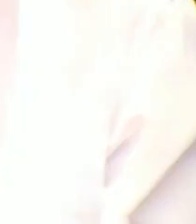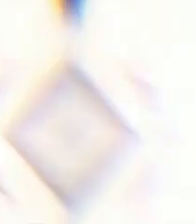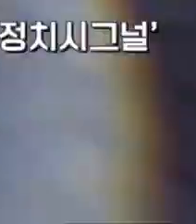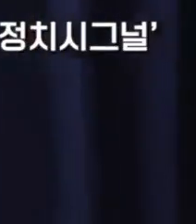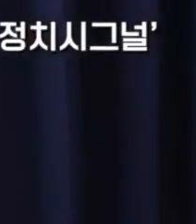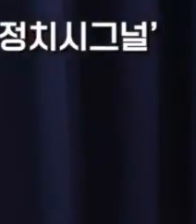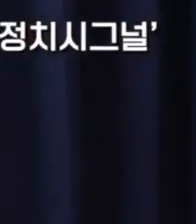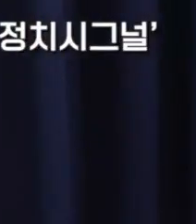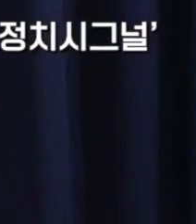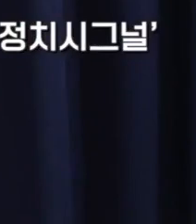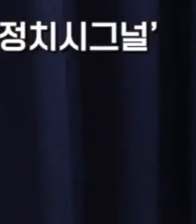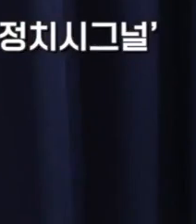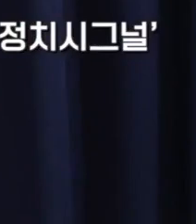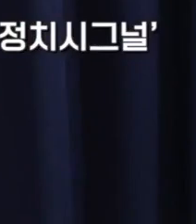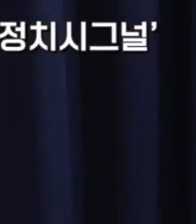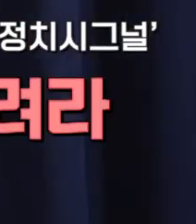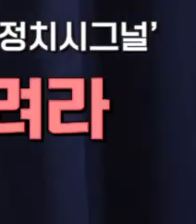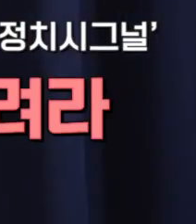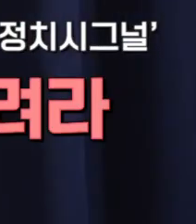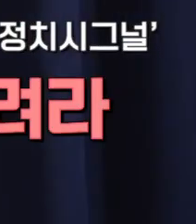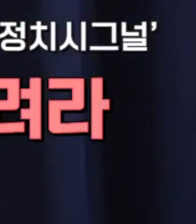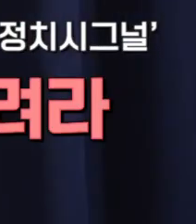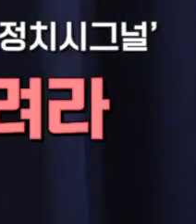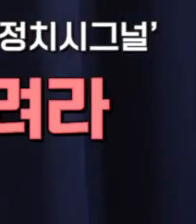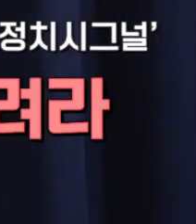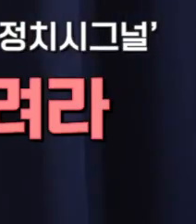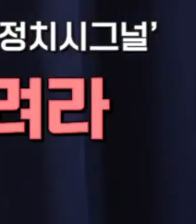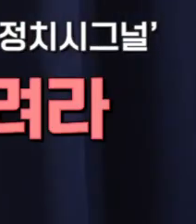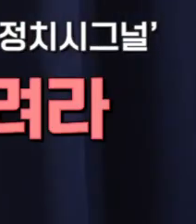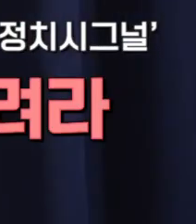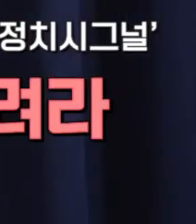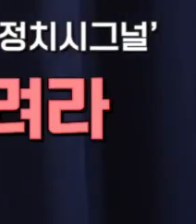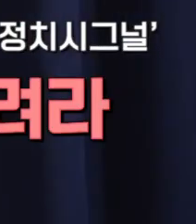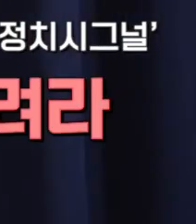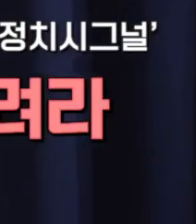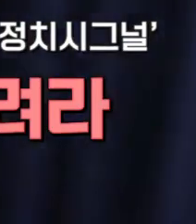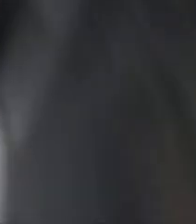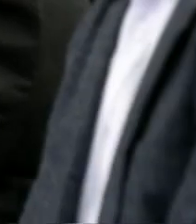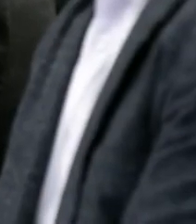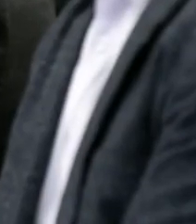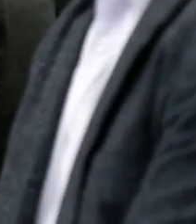이어가겠습니다네 별로 할 말이 없습니다 그냥 고생이 참 많다 지주나